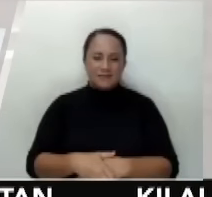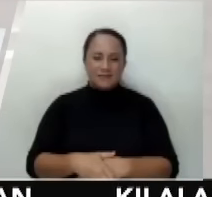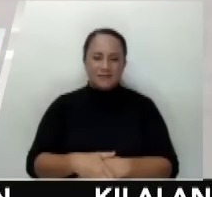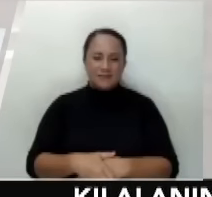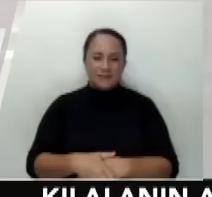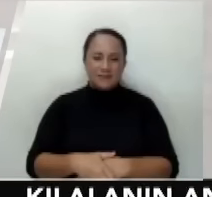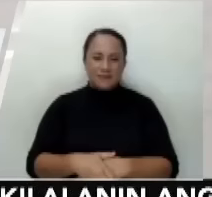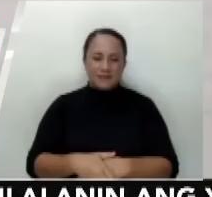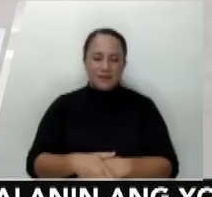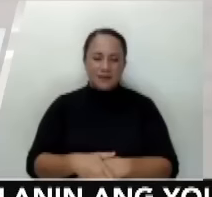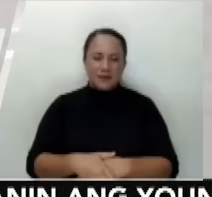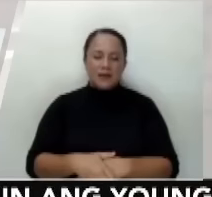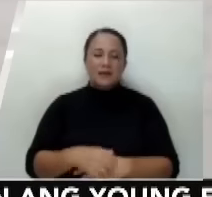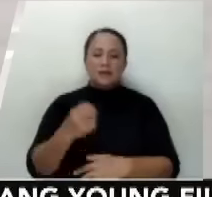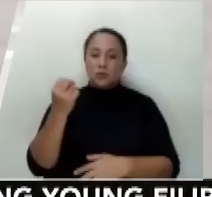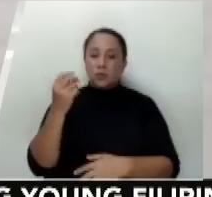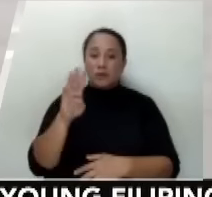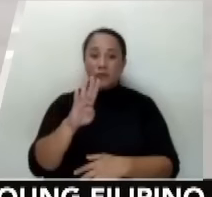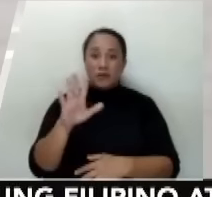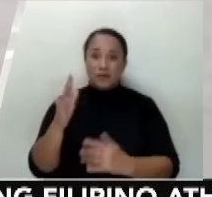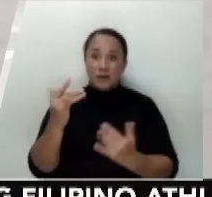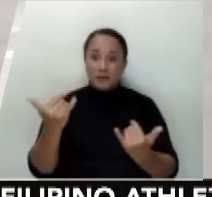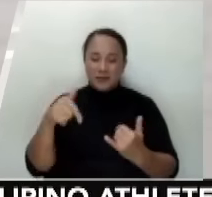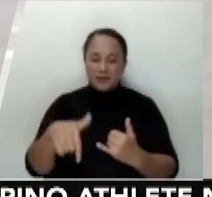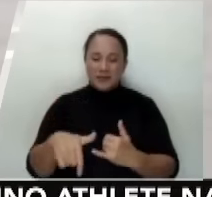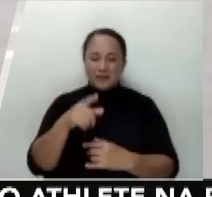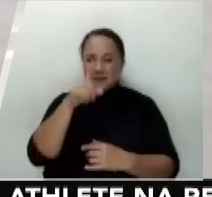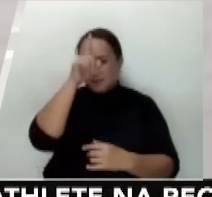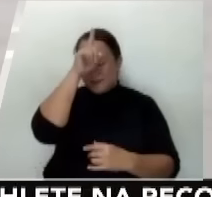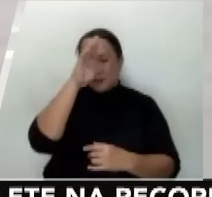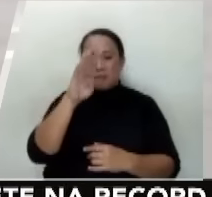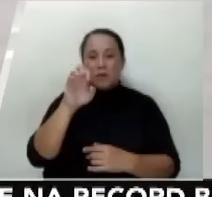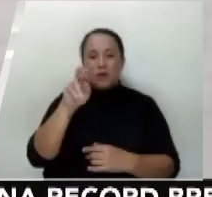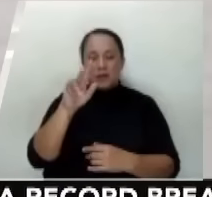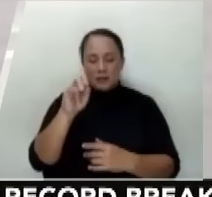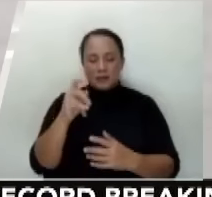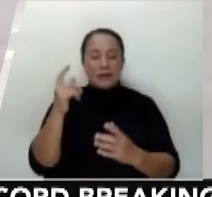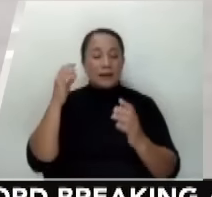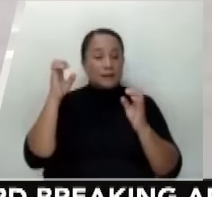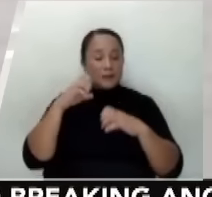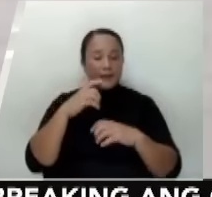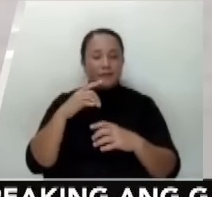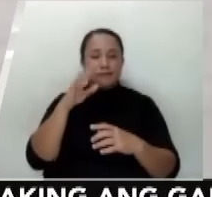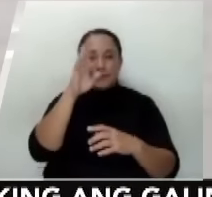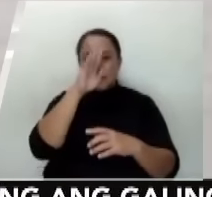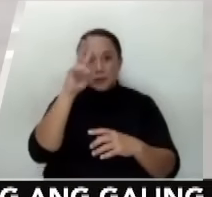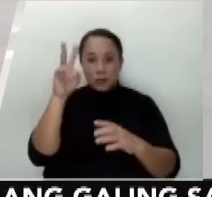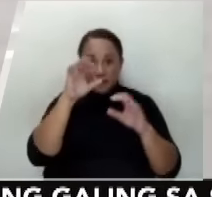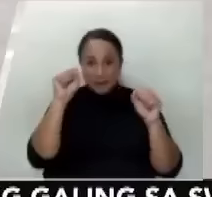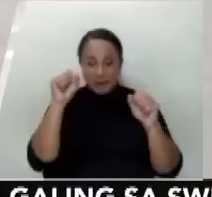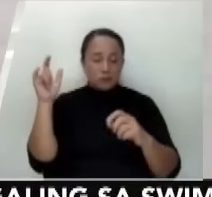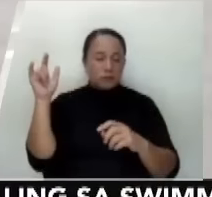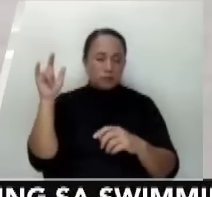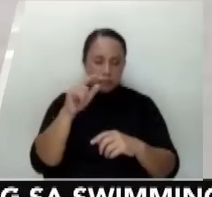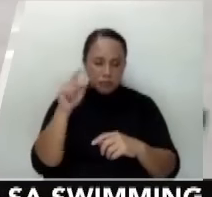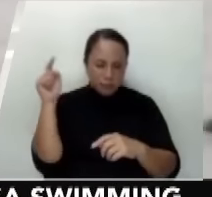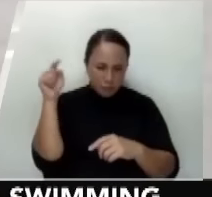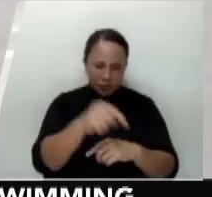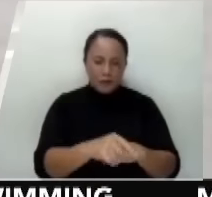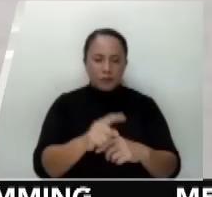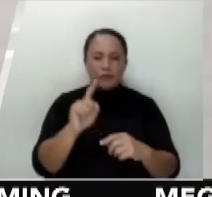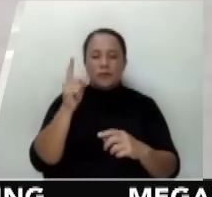Mel, 12:45 ng tanghali ngayon dito sa Berlin, Germany, kung saan inaasahan ngang darating dito si Pangulong Bongbong Marcos para sa unang bahagi ng kanyang working at state